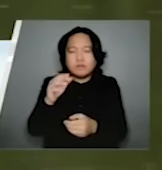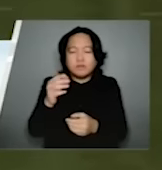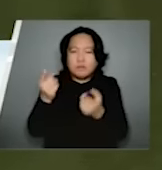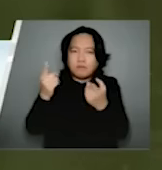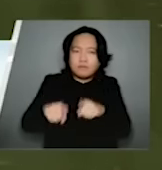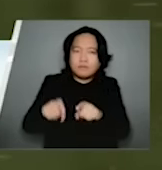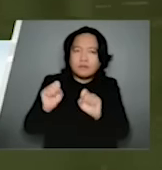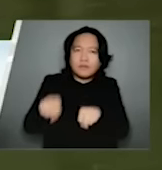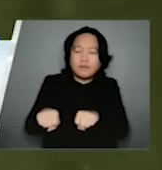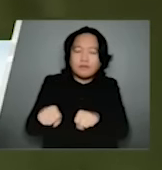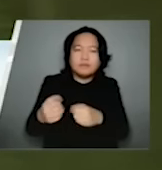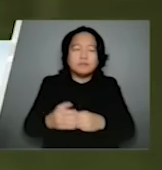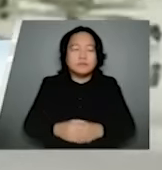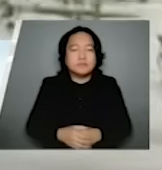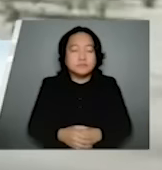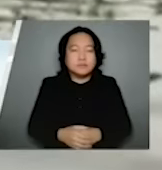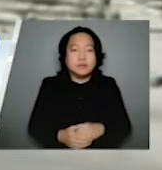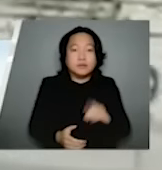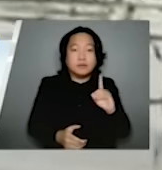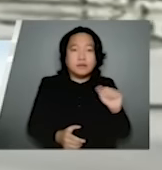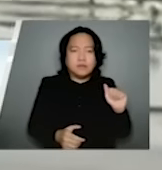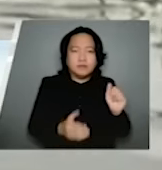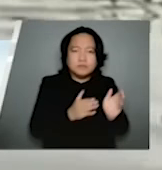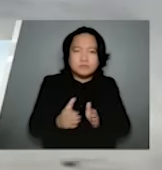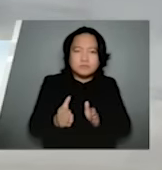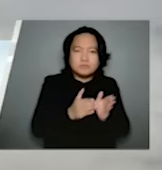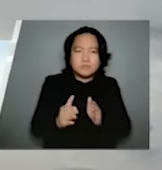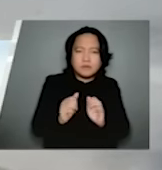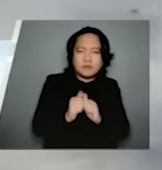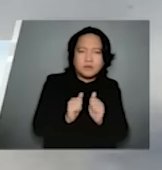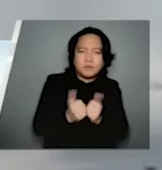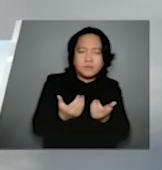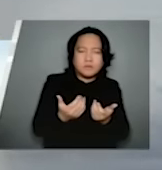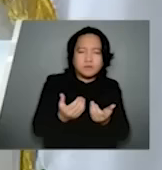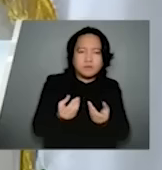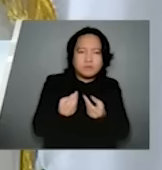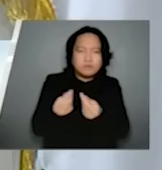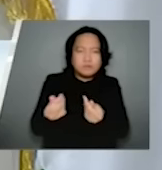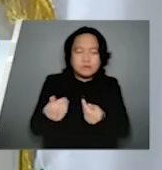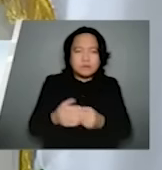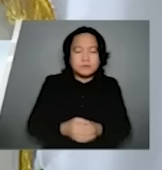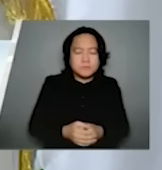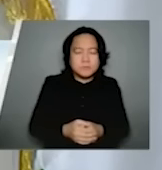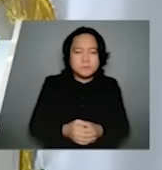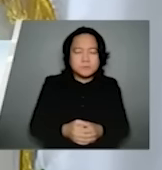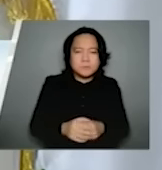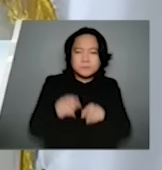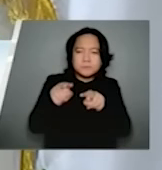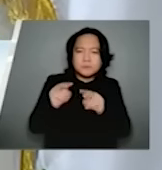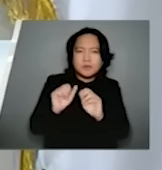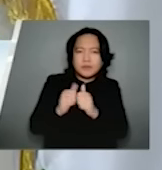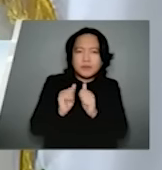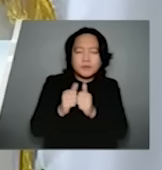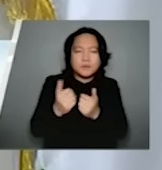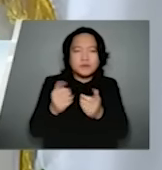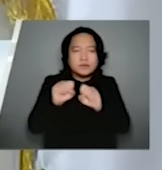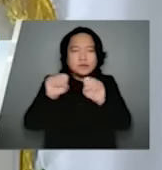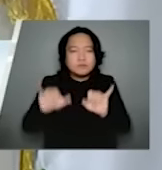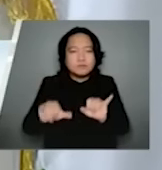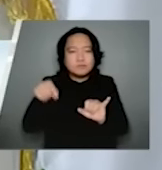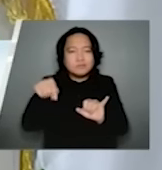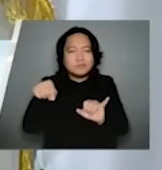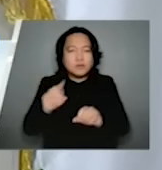Nina sa sektor ng agrikultura. Itutuon daw ang mga programa sa water management. When we had this El Nino, ang pinaka-message is